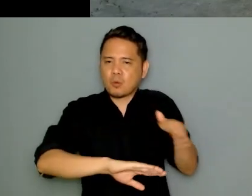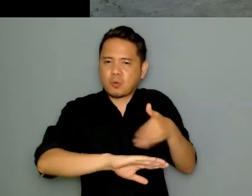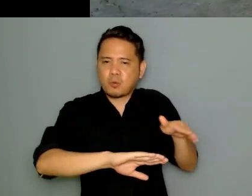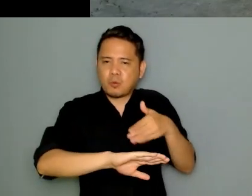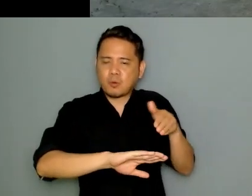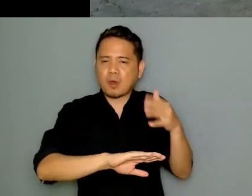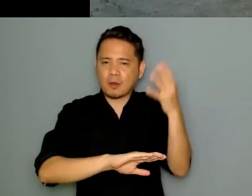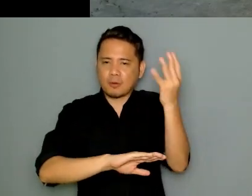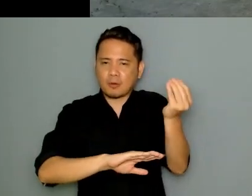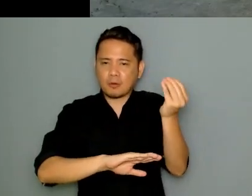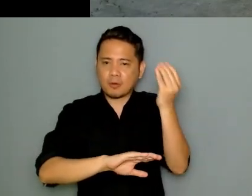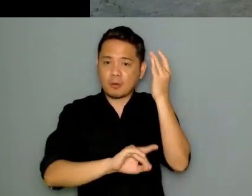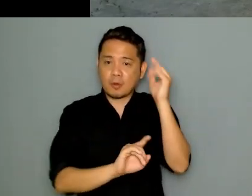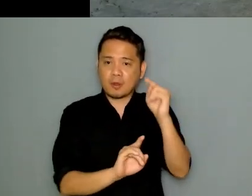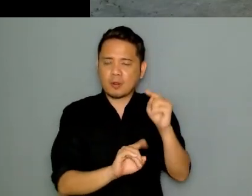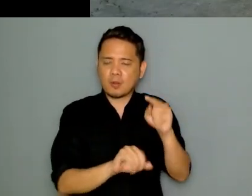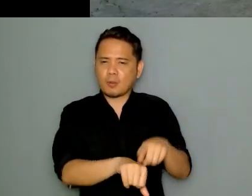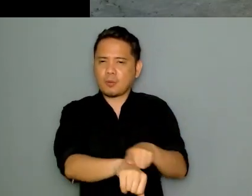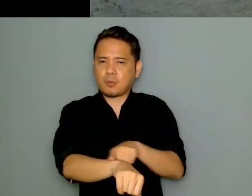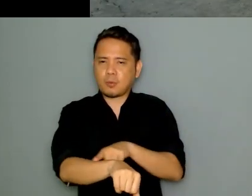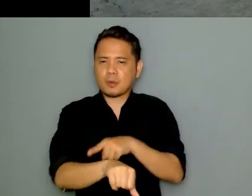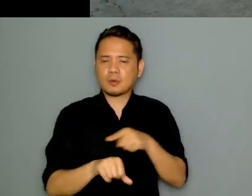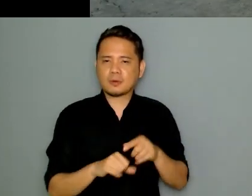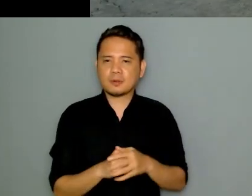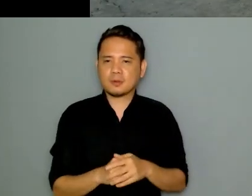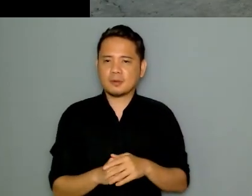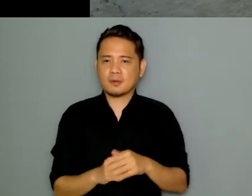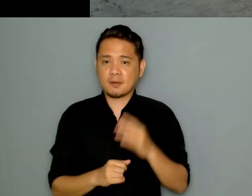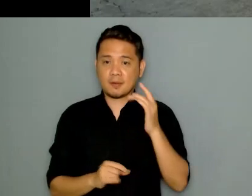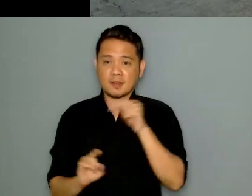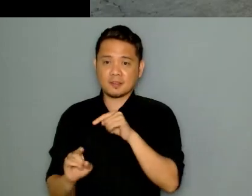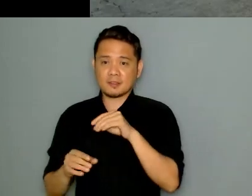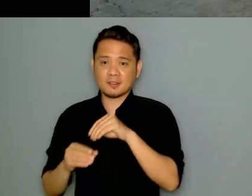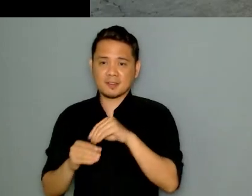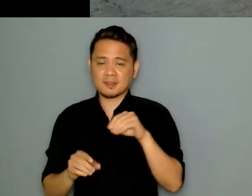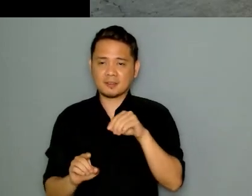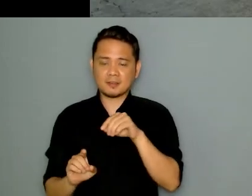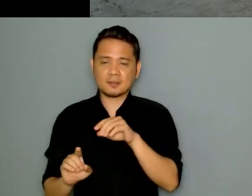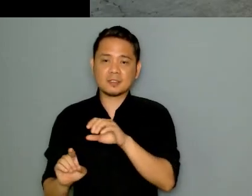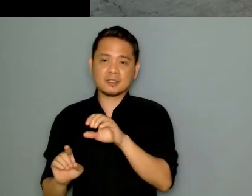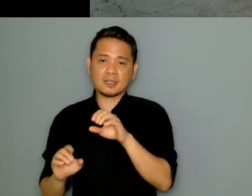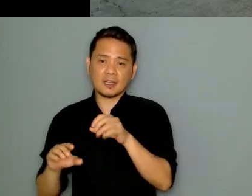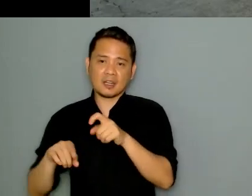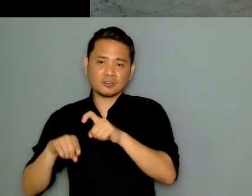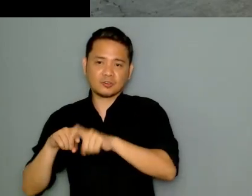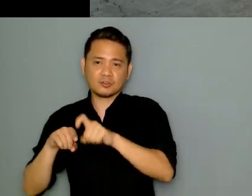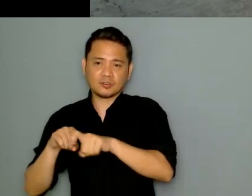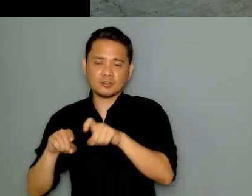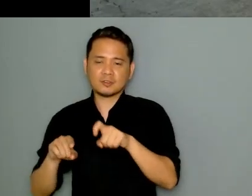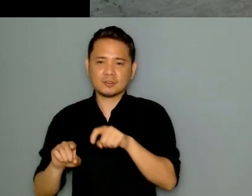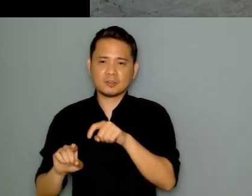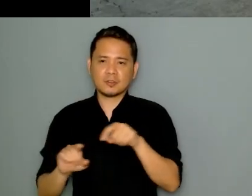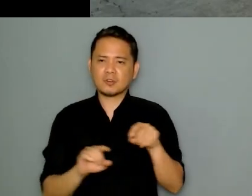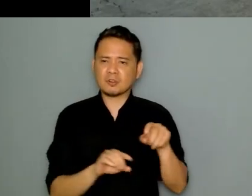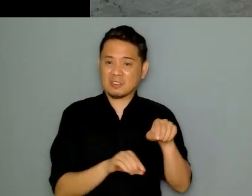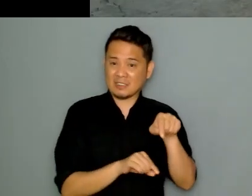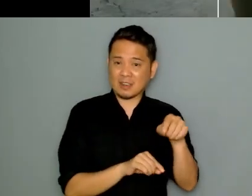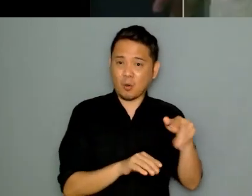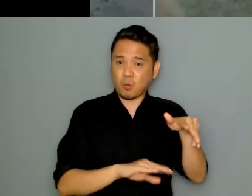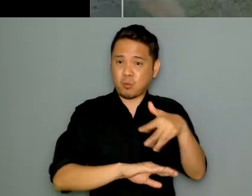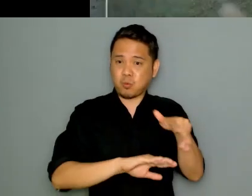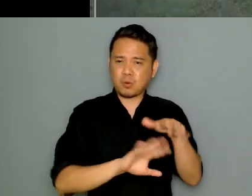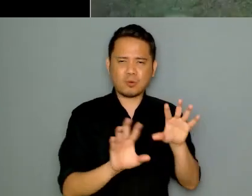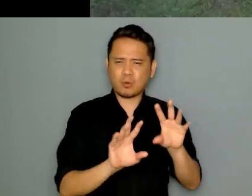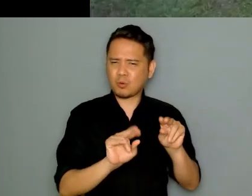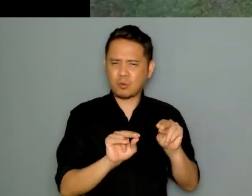akin dahil hindi ako gumagamit ng mga electric o yung stove namin kapag inihaw, kasi nga mas